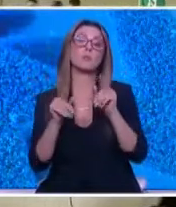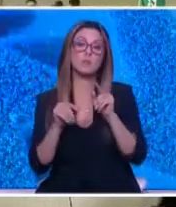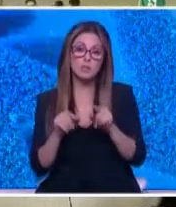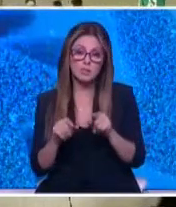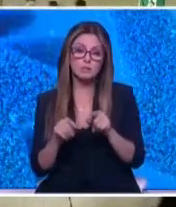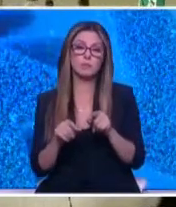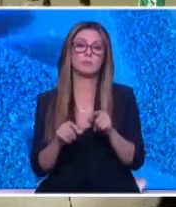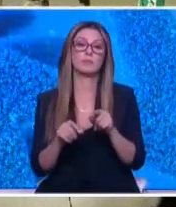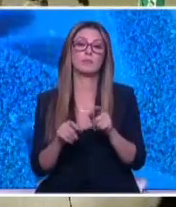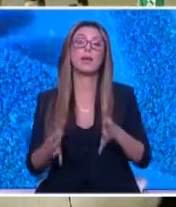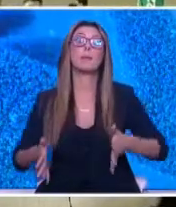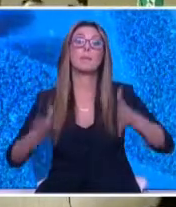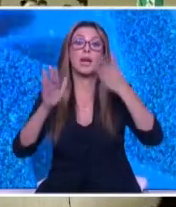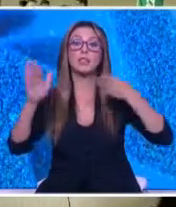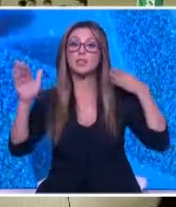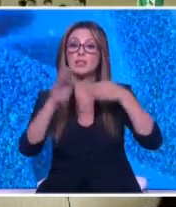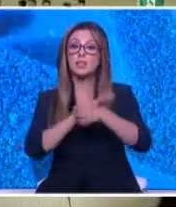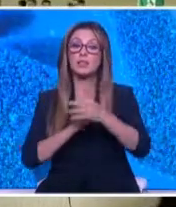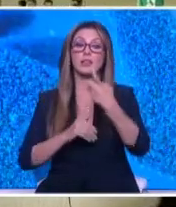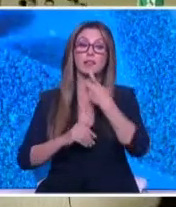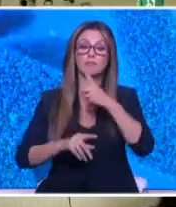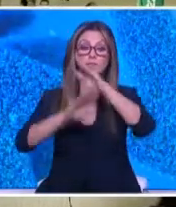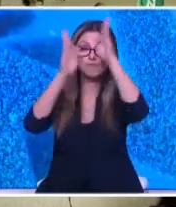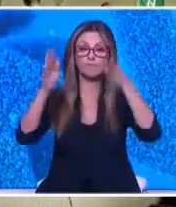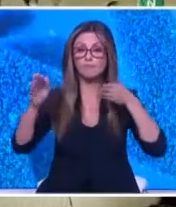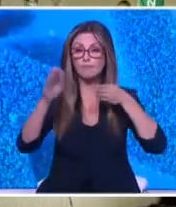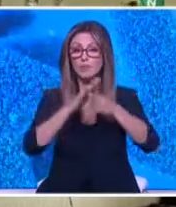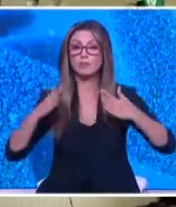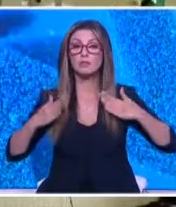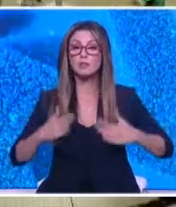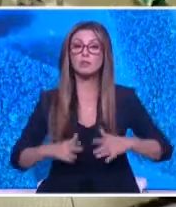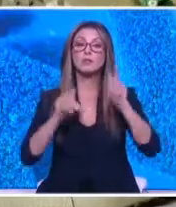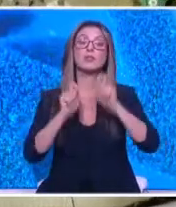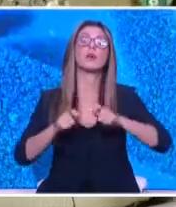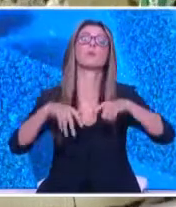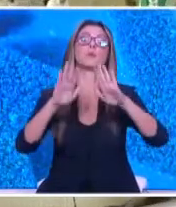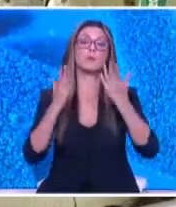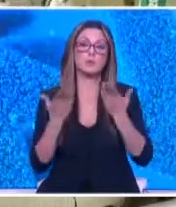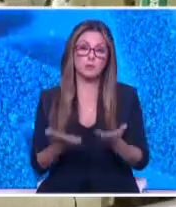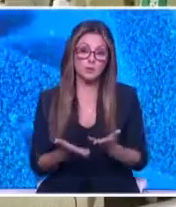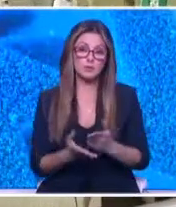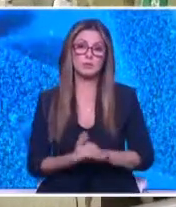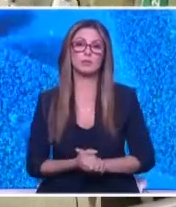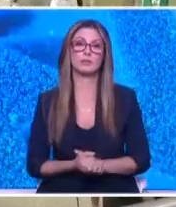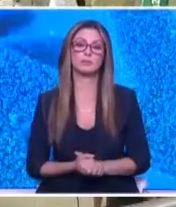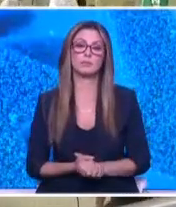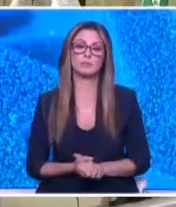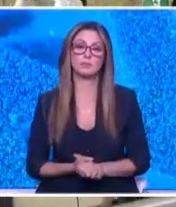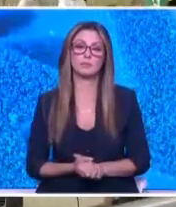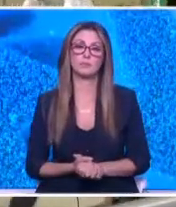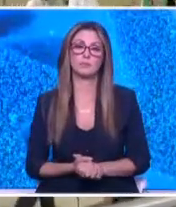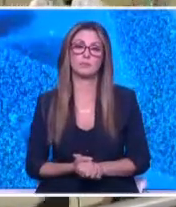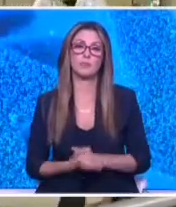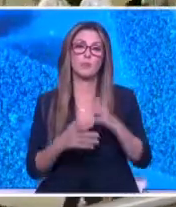olması, binanın girişinde bir metal detektörünün bulunmuyor olması, gelen kişilerin bir aramadan geçirilmiyor olması, yani